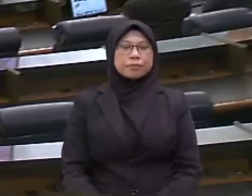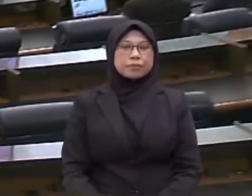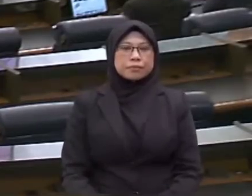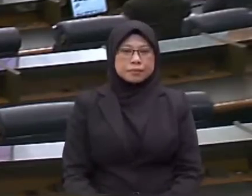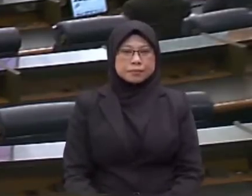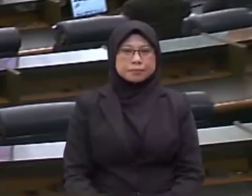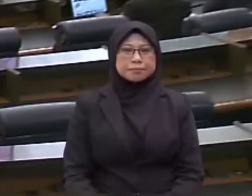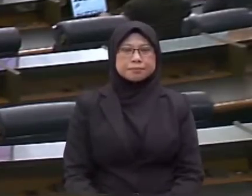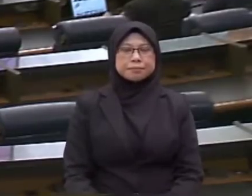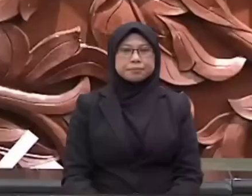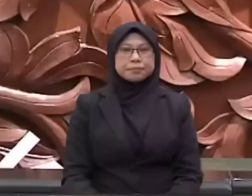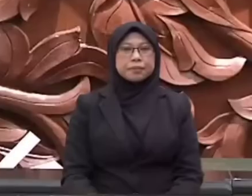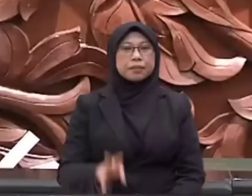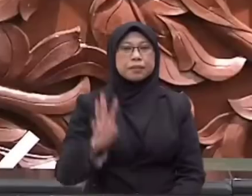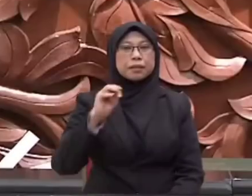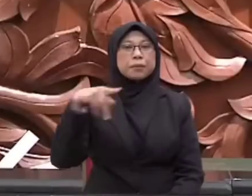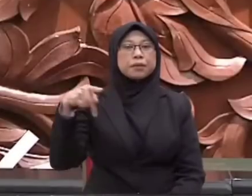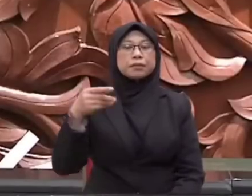Berhormat.